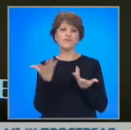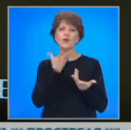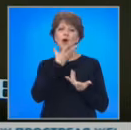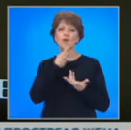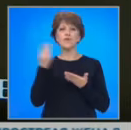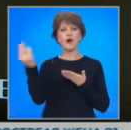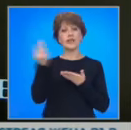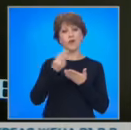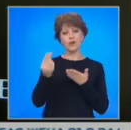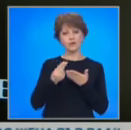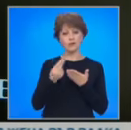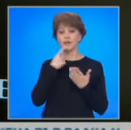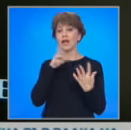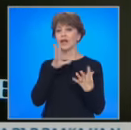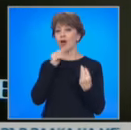го рисуваш и да говори с него.